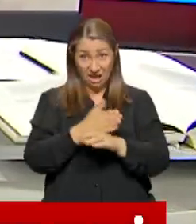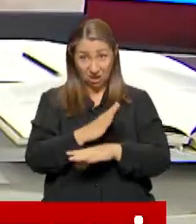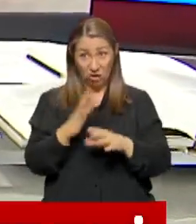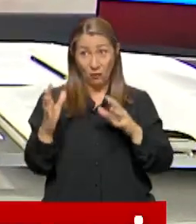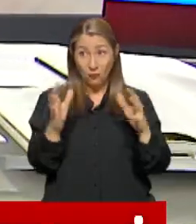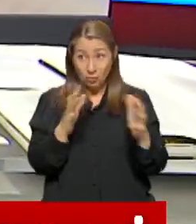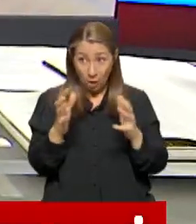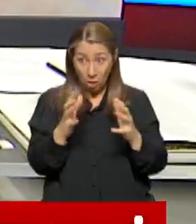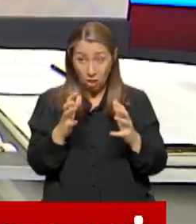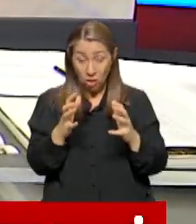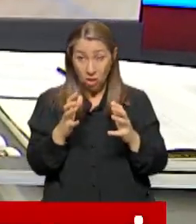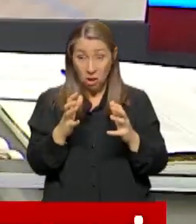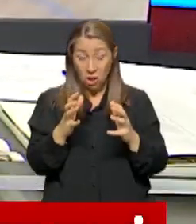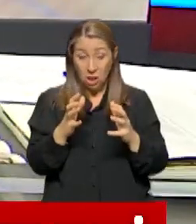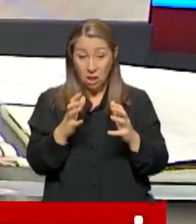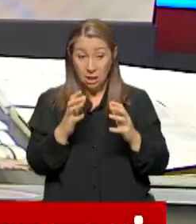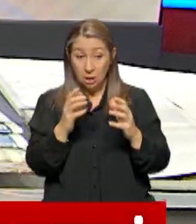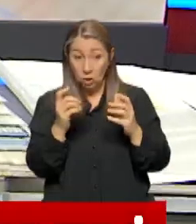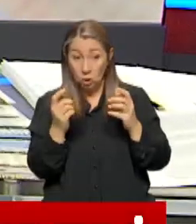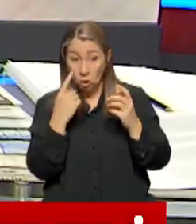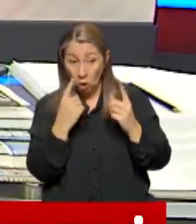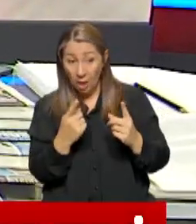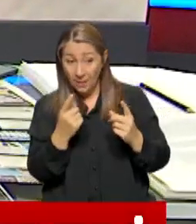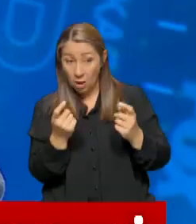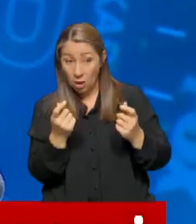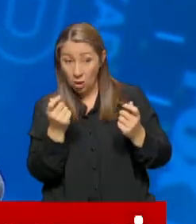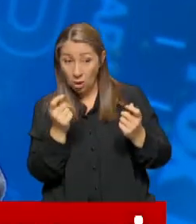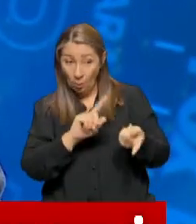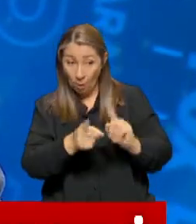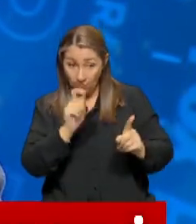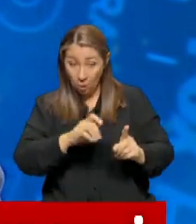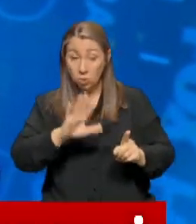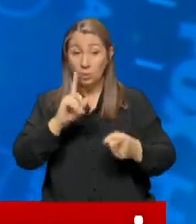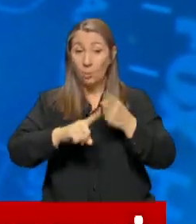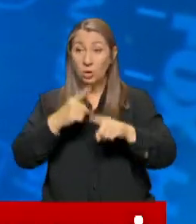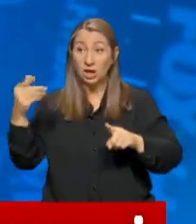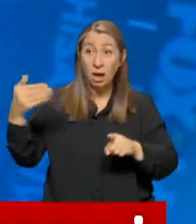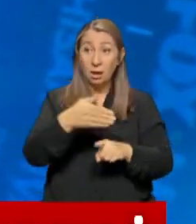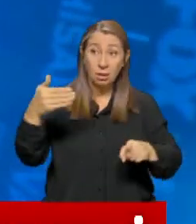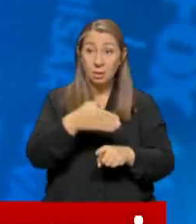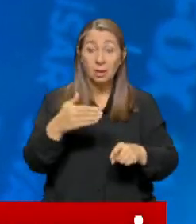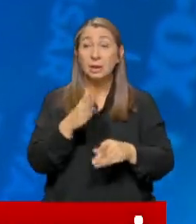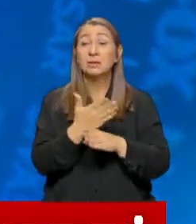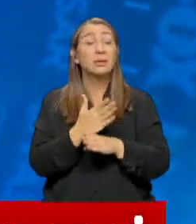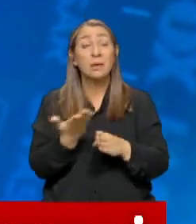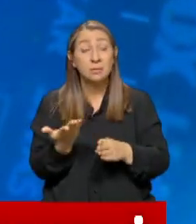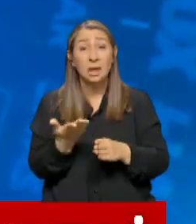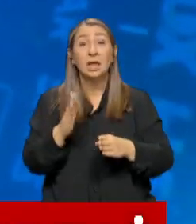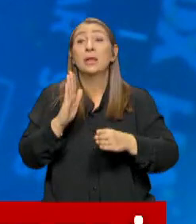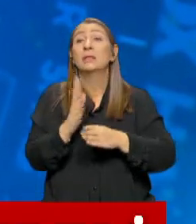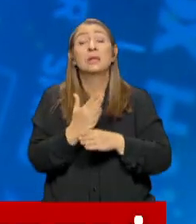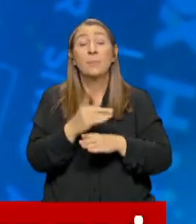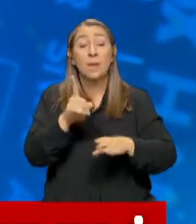futbol kriterlerine göremiyor Efendim niye siyasi müdahaleler var Efendim niye